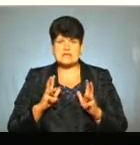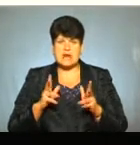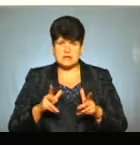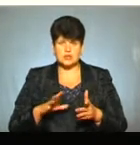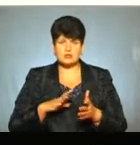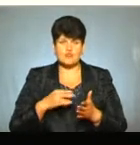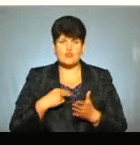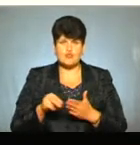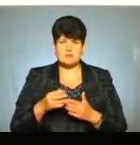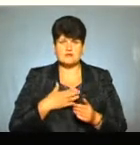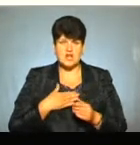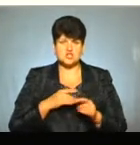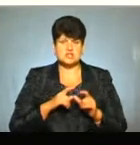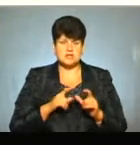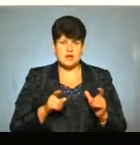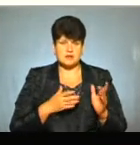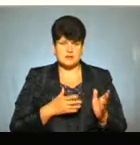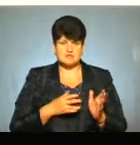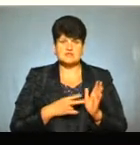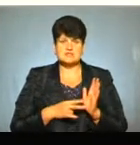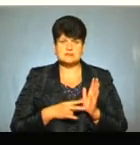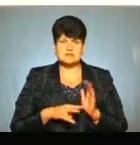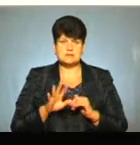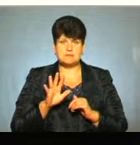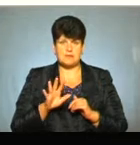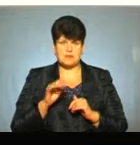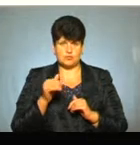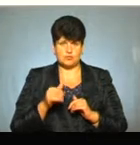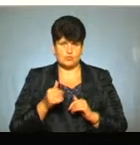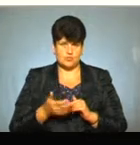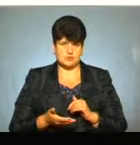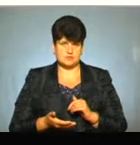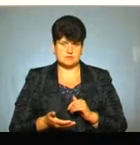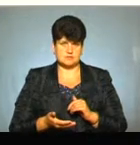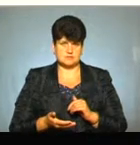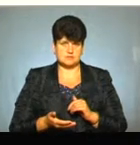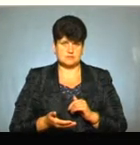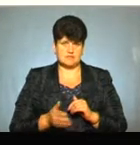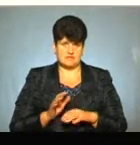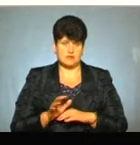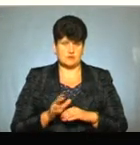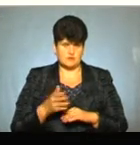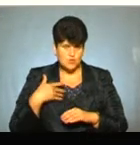був закуплений для наших закладів, у 75-му році